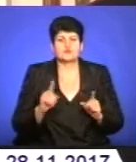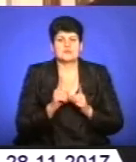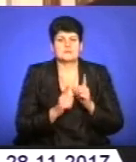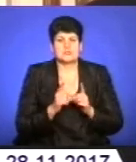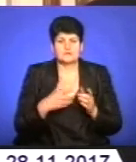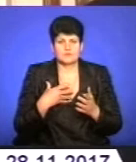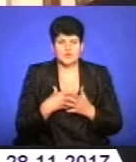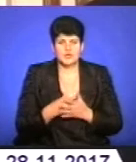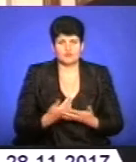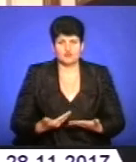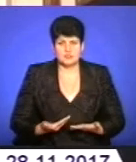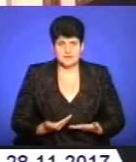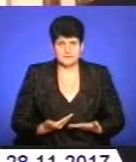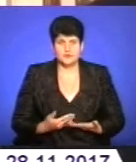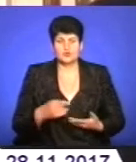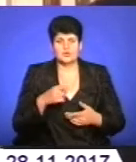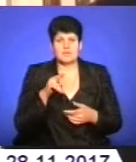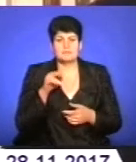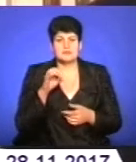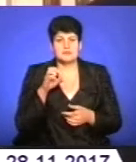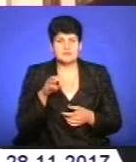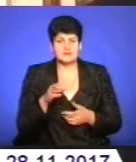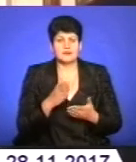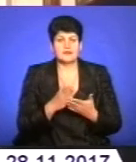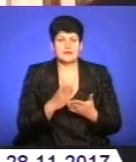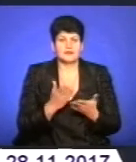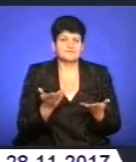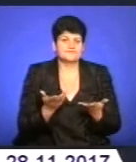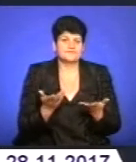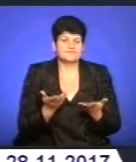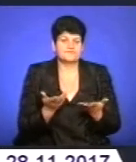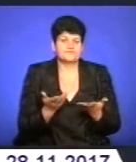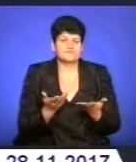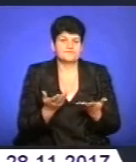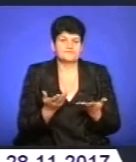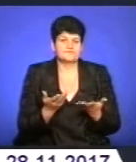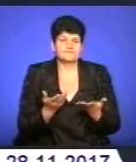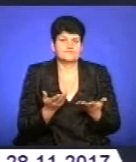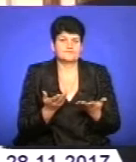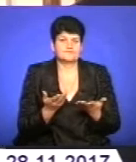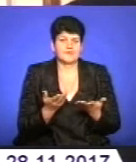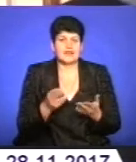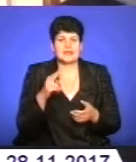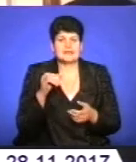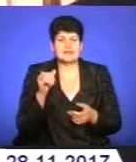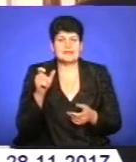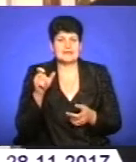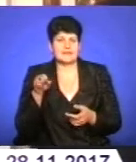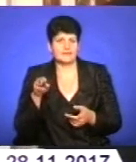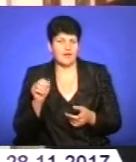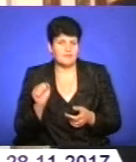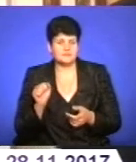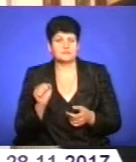своєму духовному житті, тоді піст для мене є, знаєте, кажуть, свого роду, можна сказати, дієтою. Тому людина,